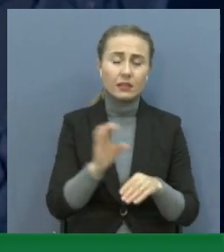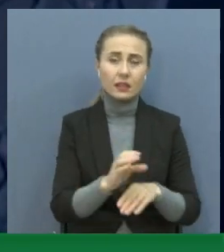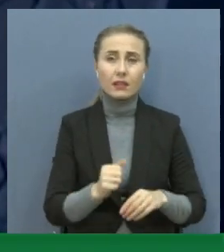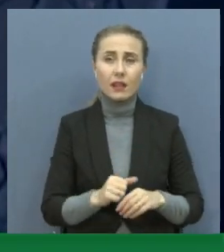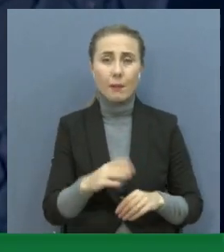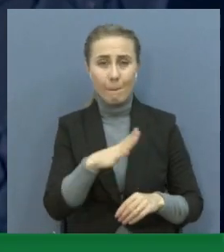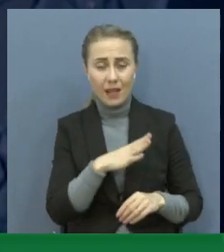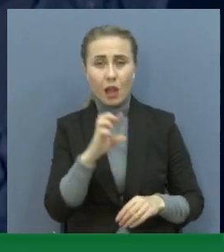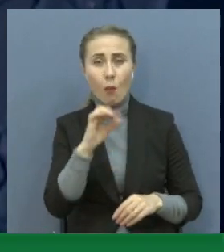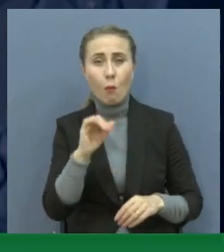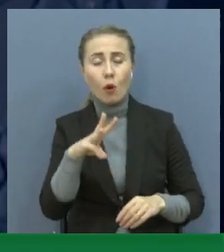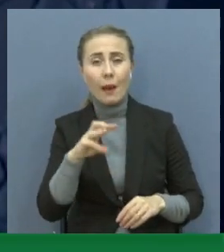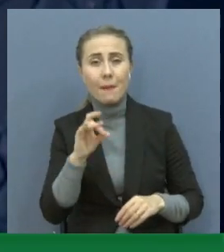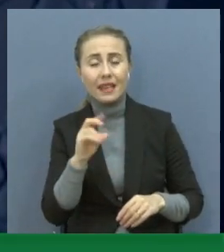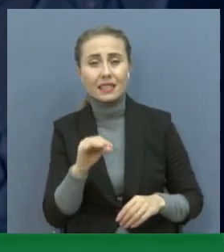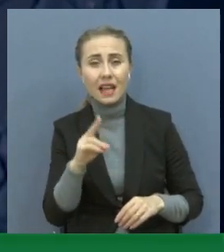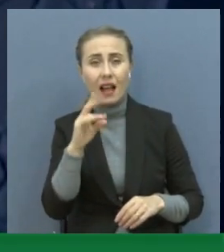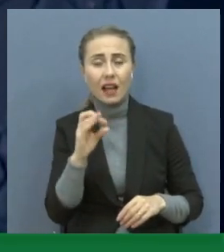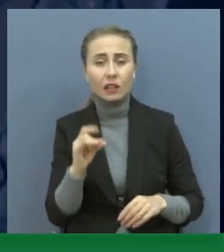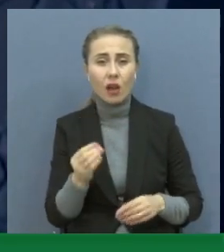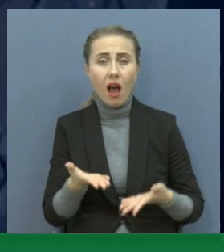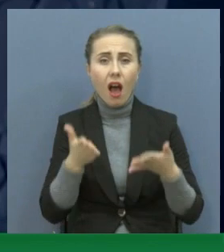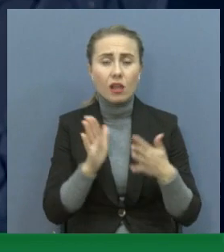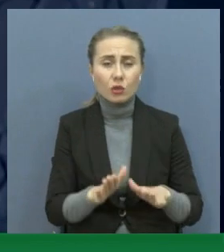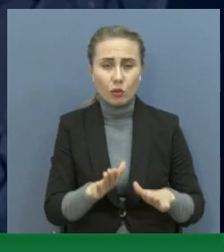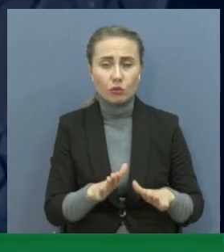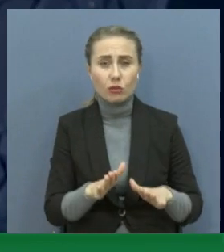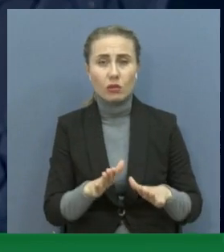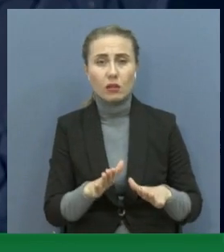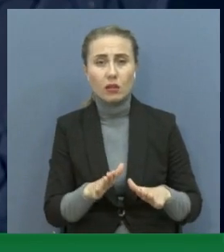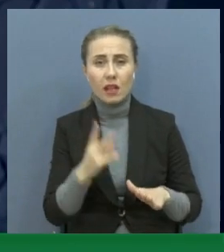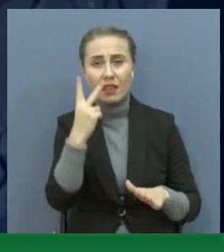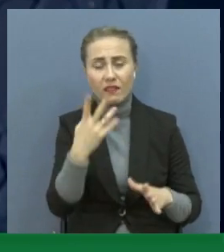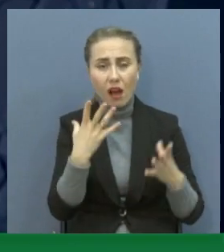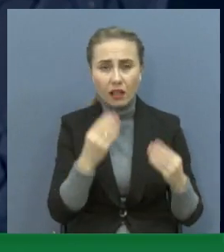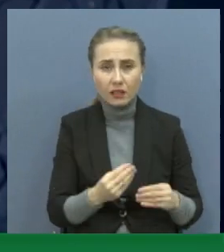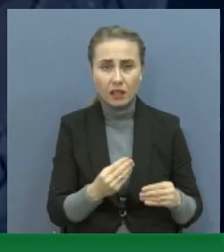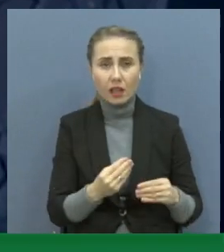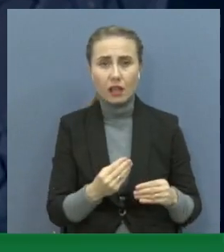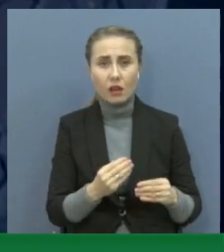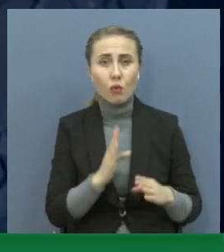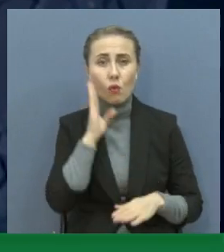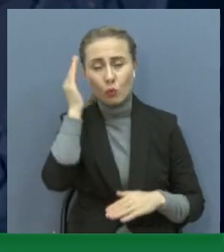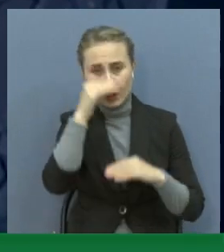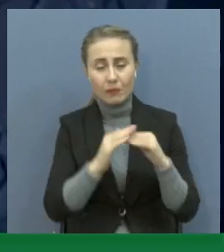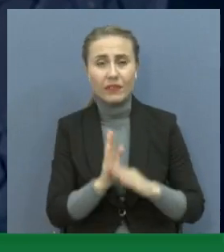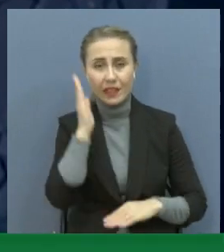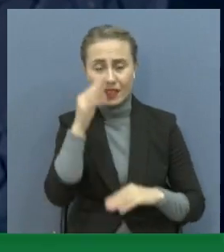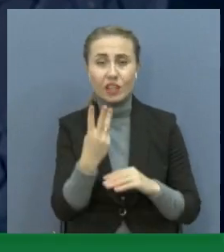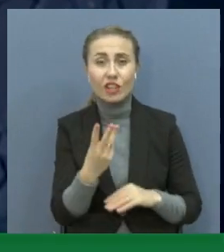в букмекерской конторе остаюсь там на пару дней,